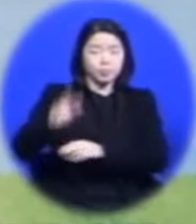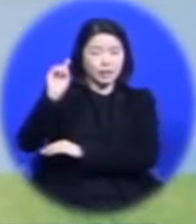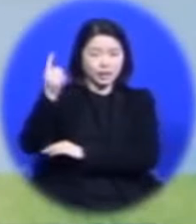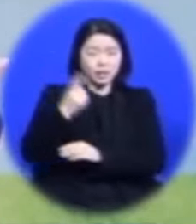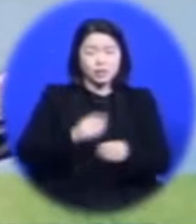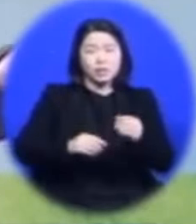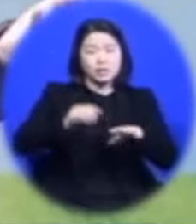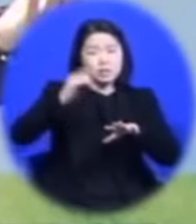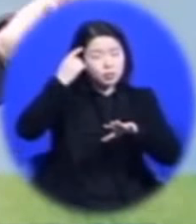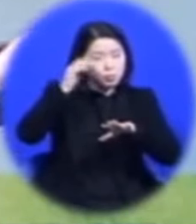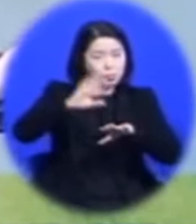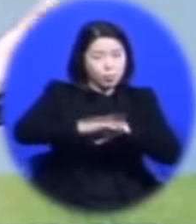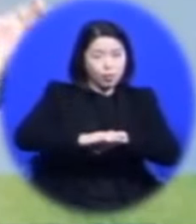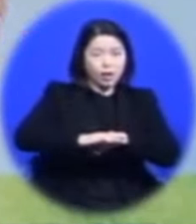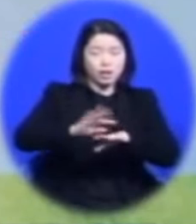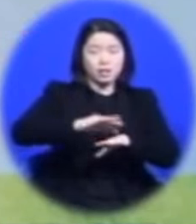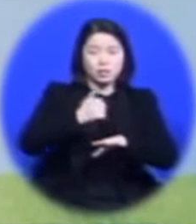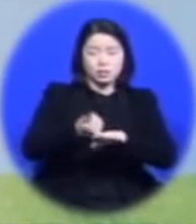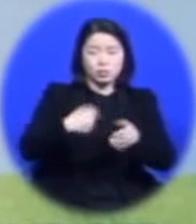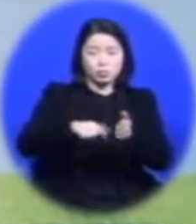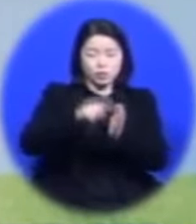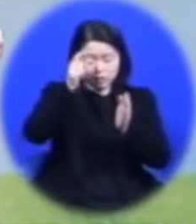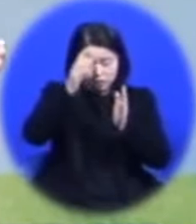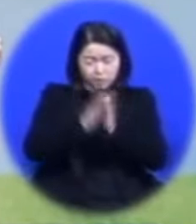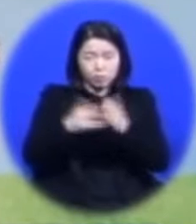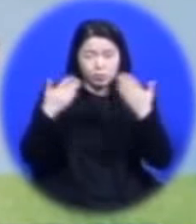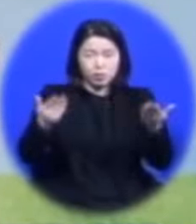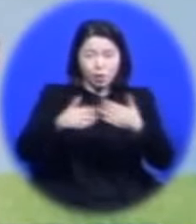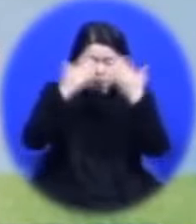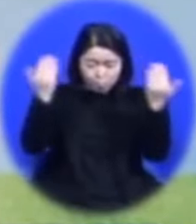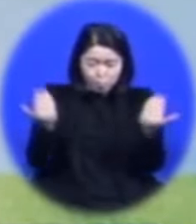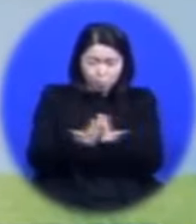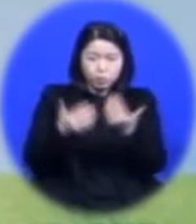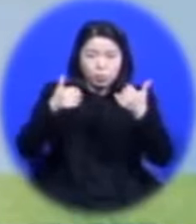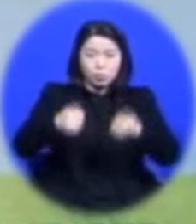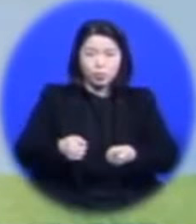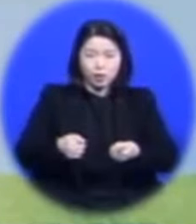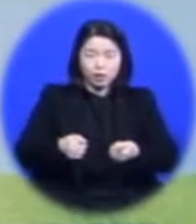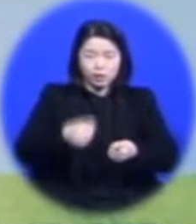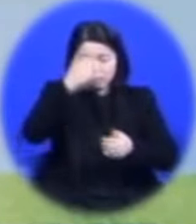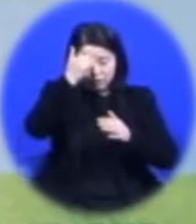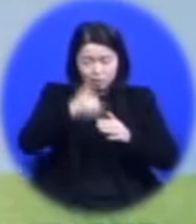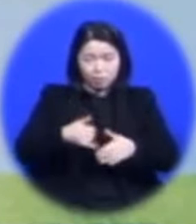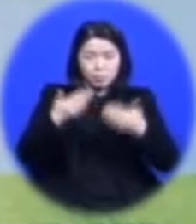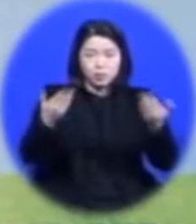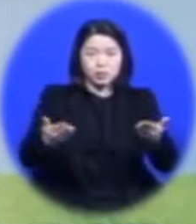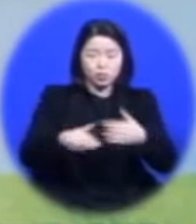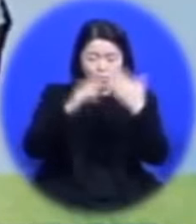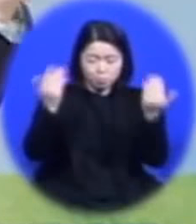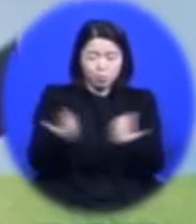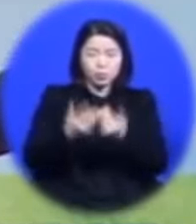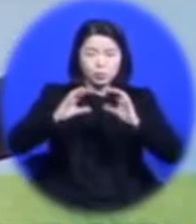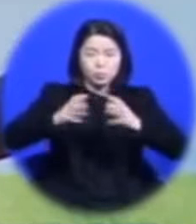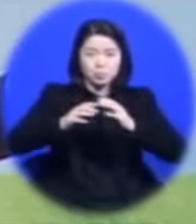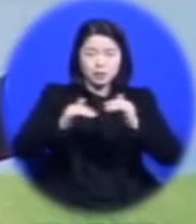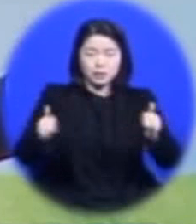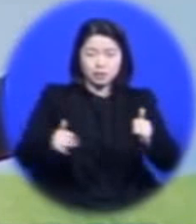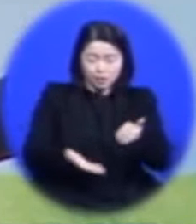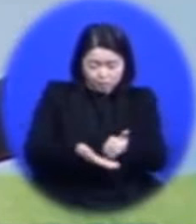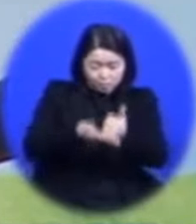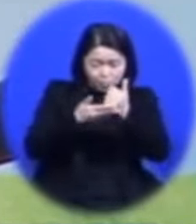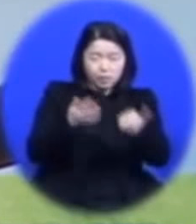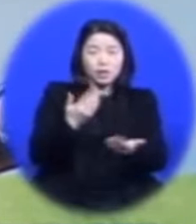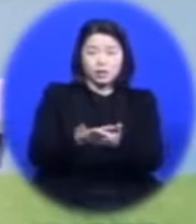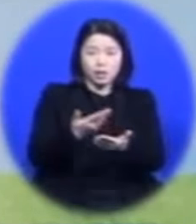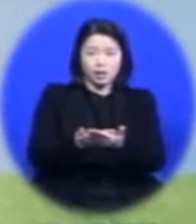기도하기를 모든 왕이 다 경배하게 해주시고 모든 백성들이 다 섬기게 해